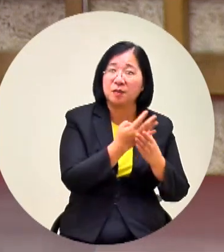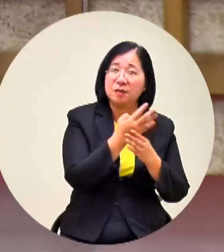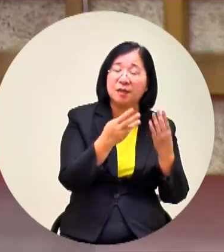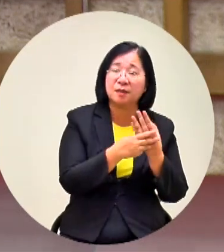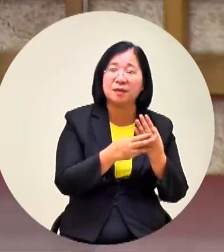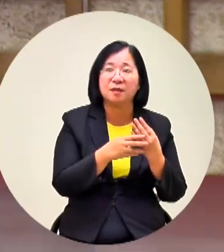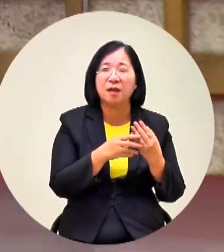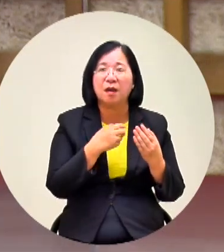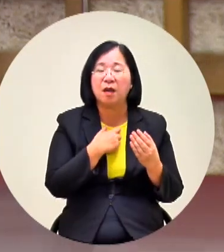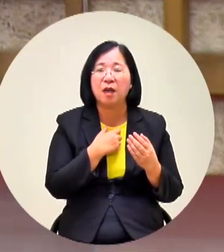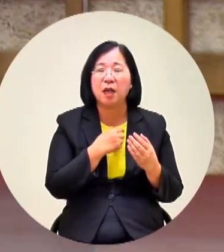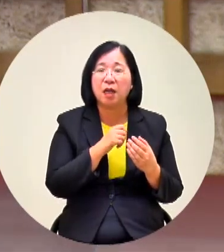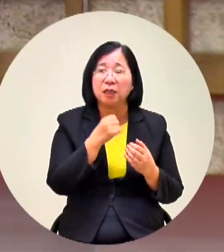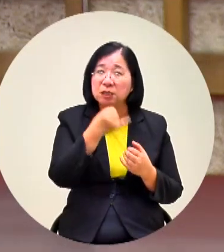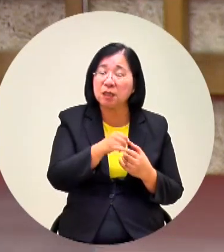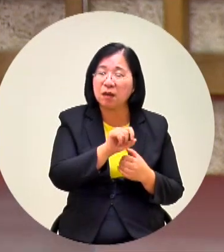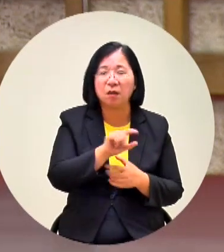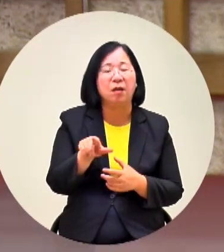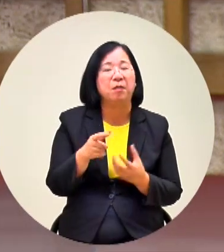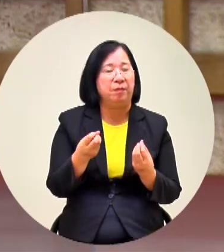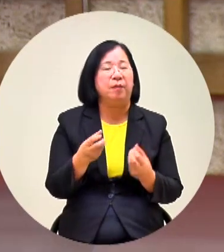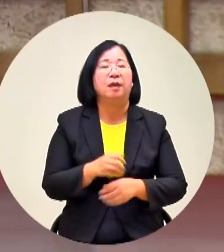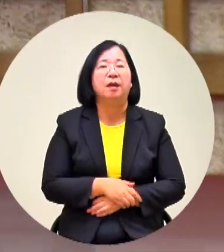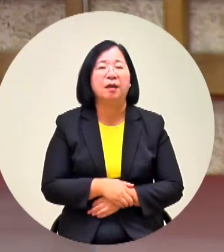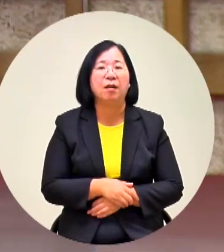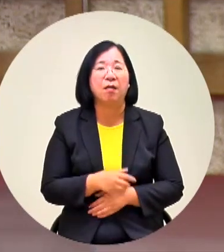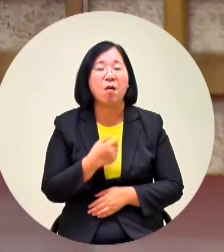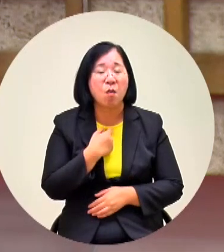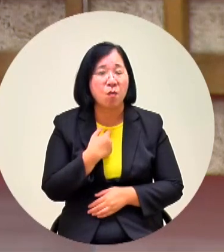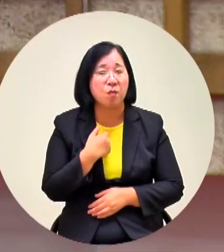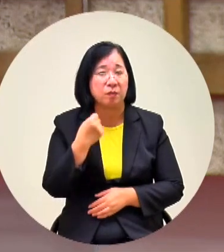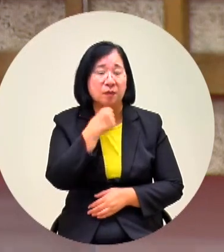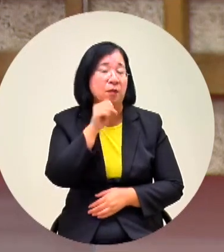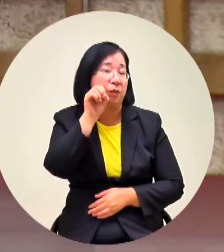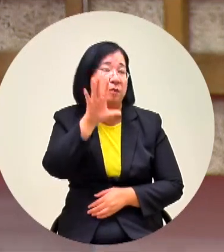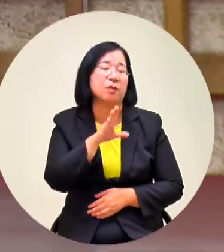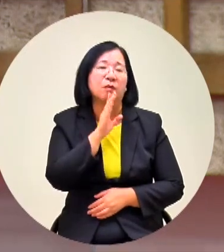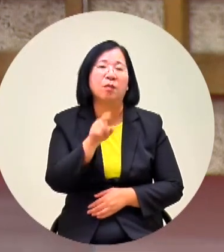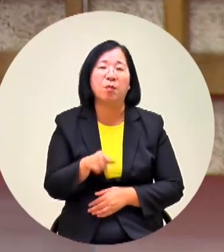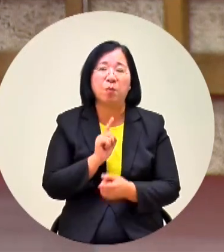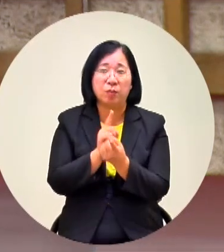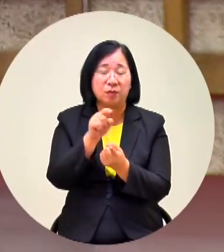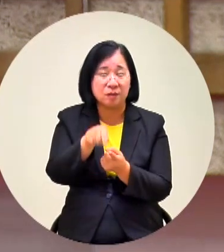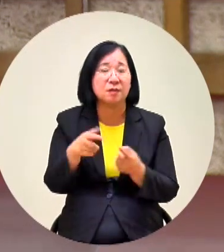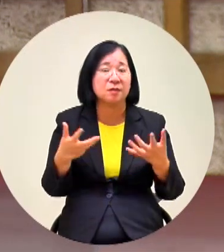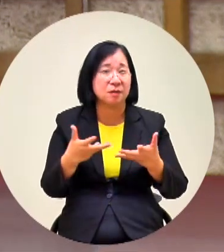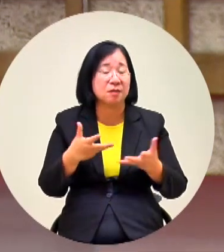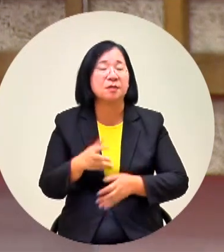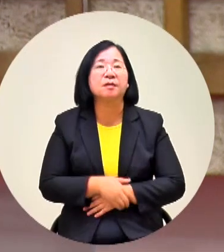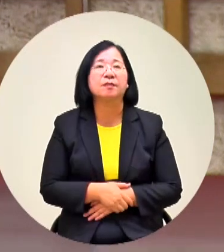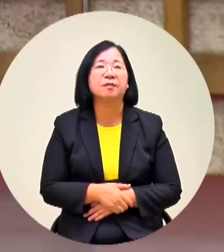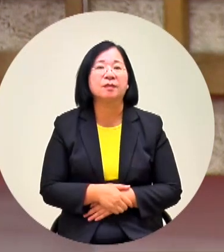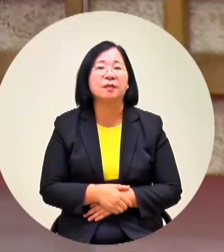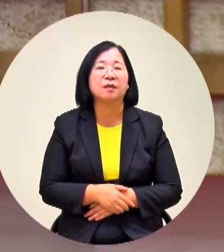台湾之光，所以其实我觉得我们应该面对这个事情。菅义伟，日本政府今天宣布